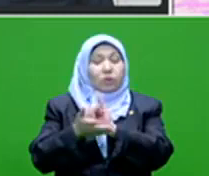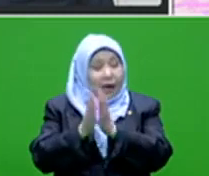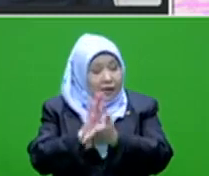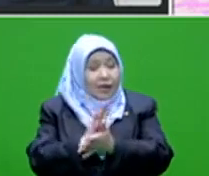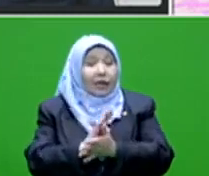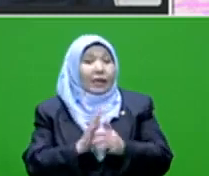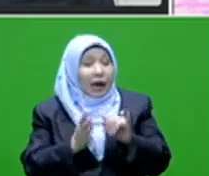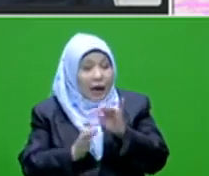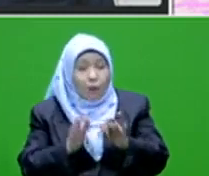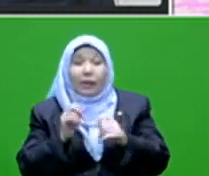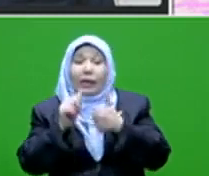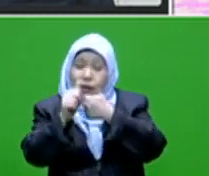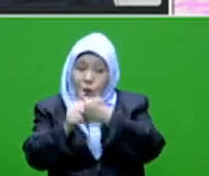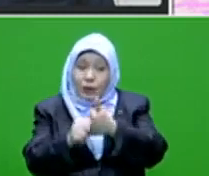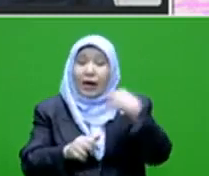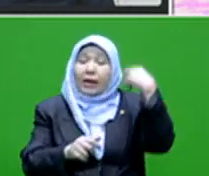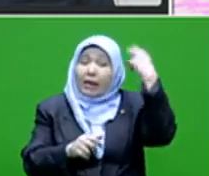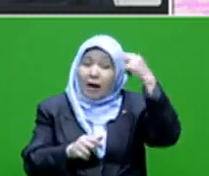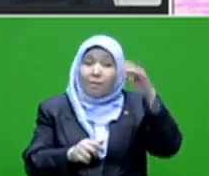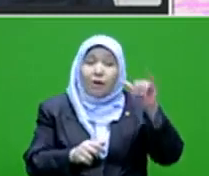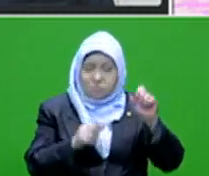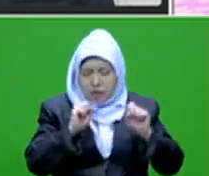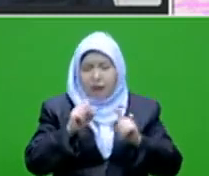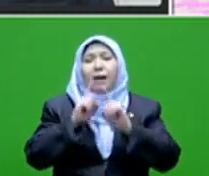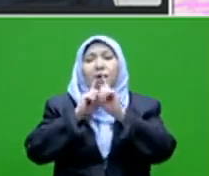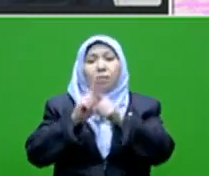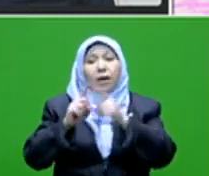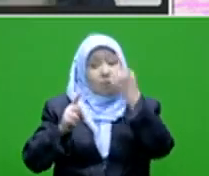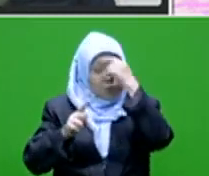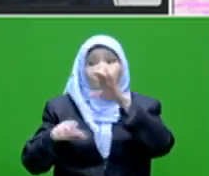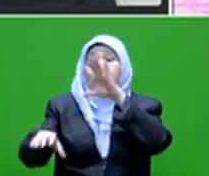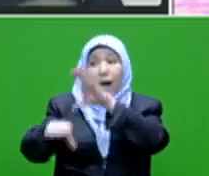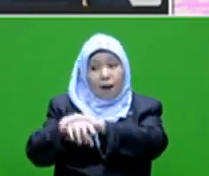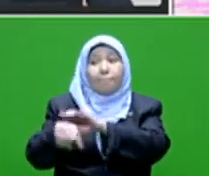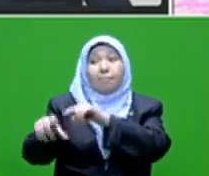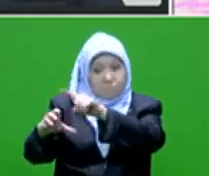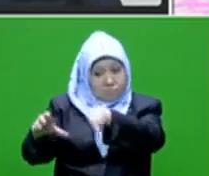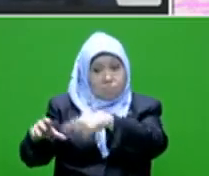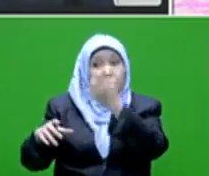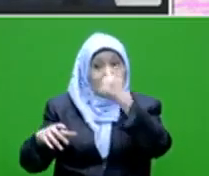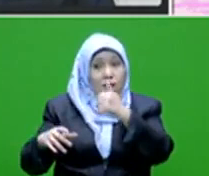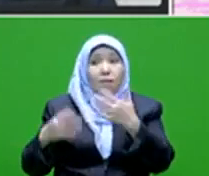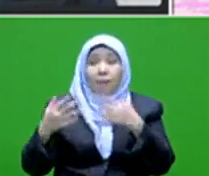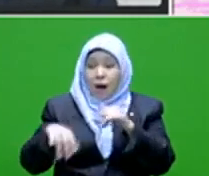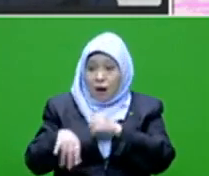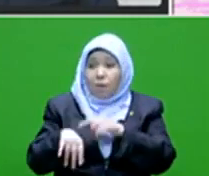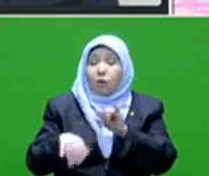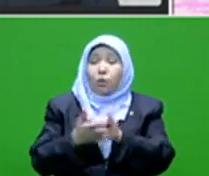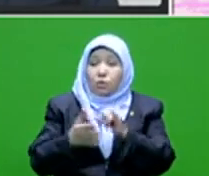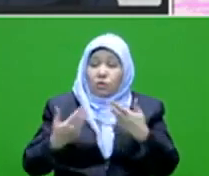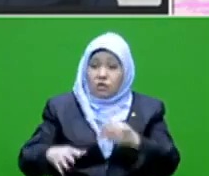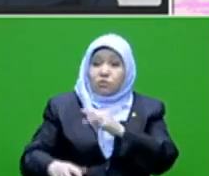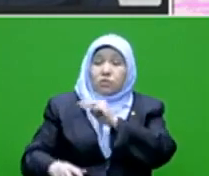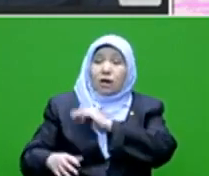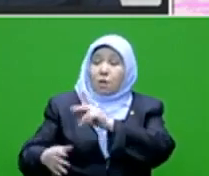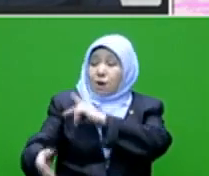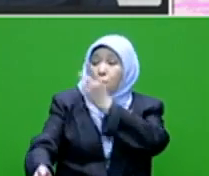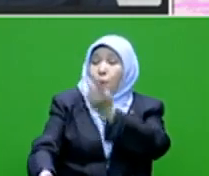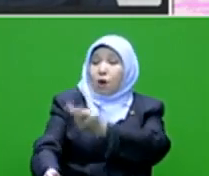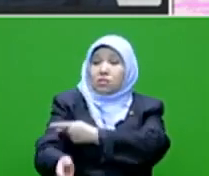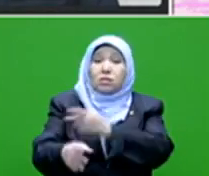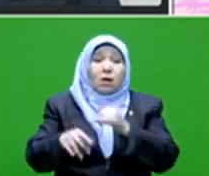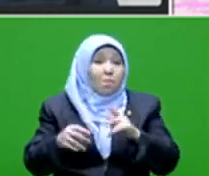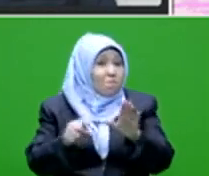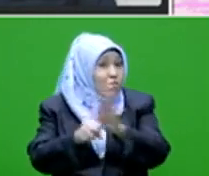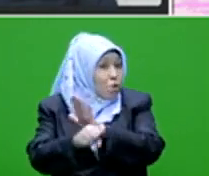Kalau diikutkan Nabi Yusuf, dia boleh bagi arahan untuk tangkap depa. Sebab dia raja di tempat itu. Dia yang berkuasa ketika